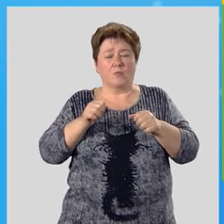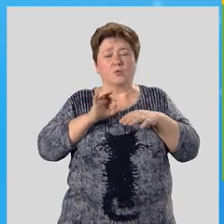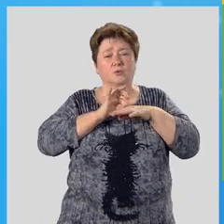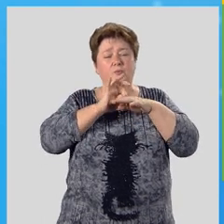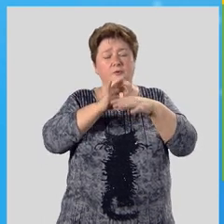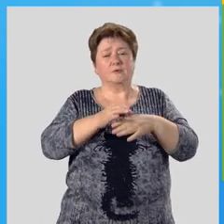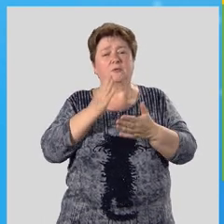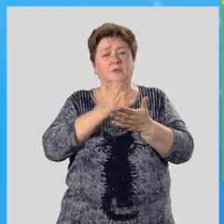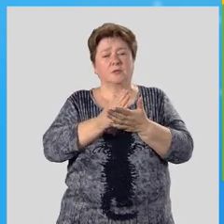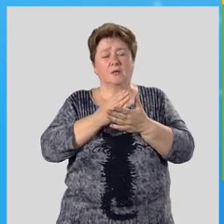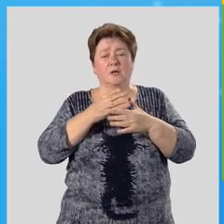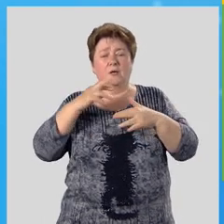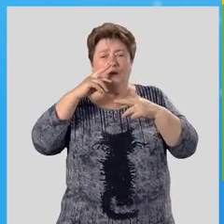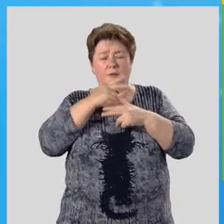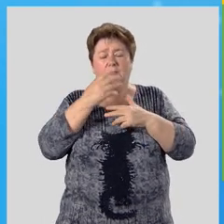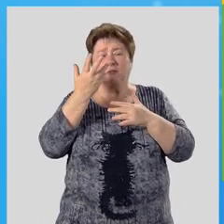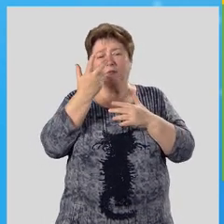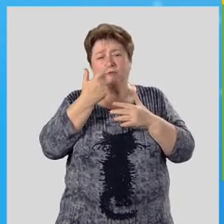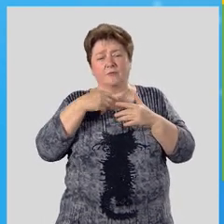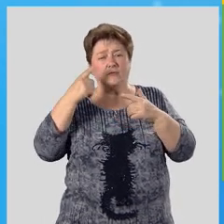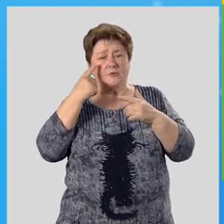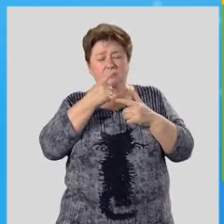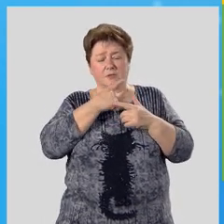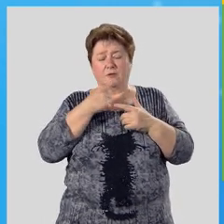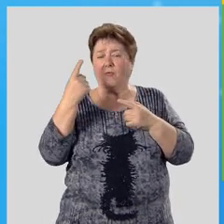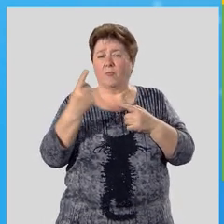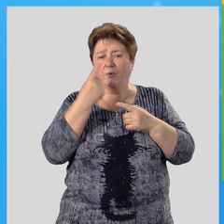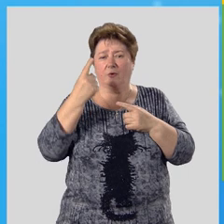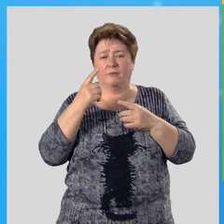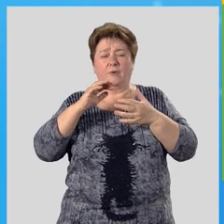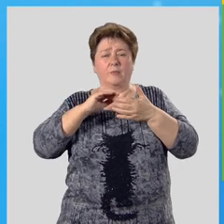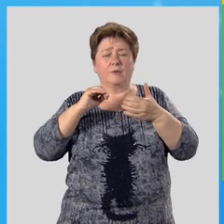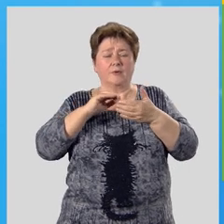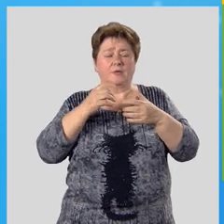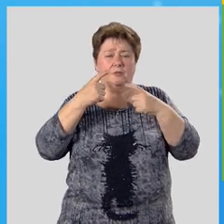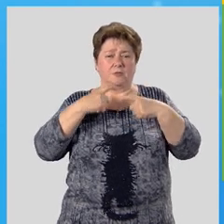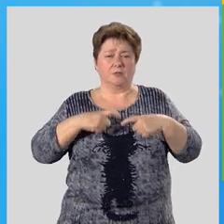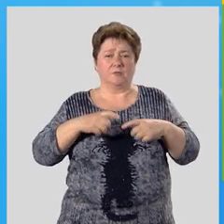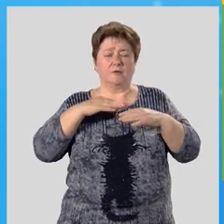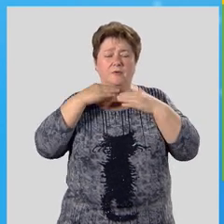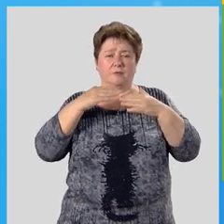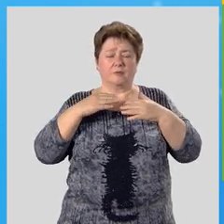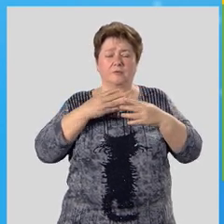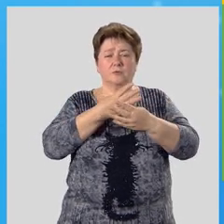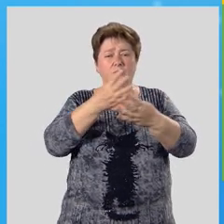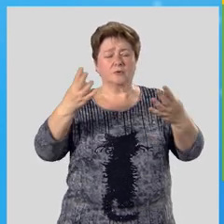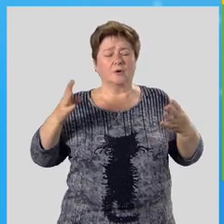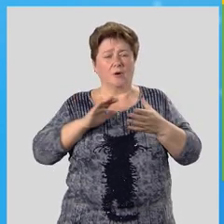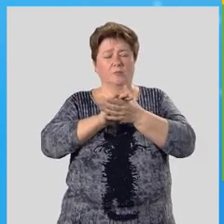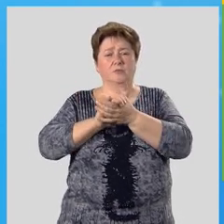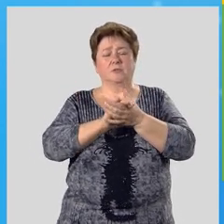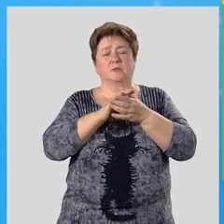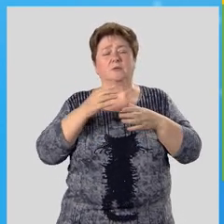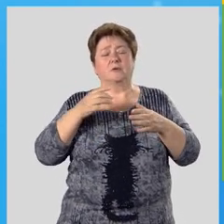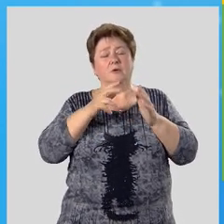привести наличие дефекта цветового зрения, впервые привлекли к себе внимание широкой общественности